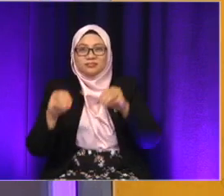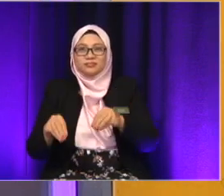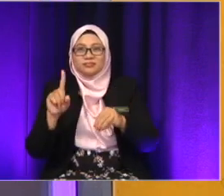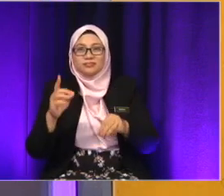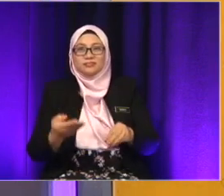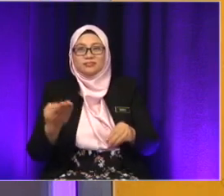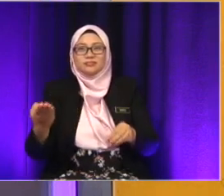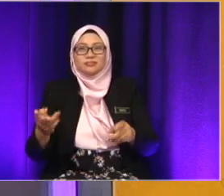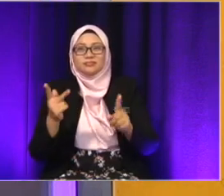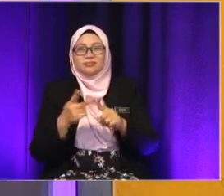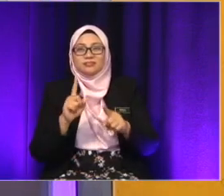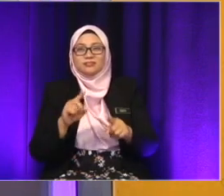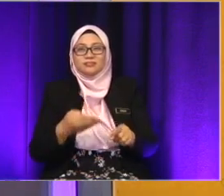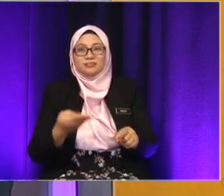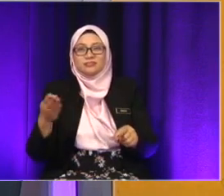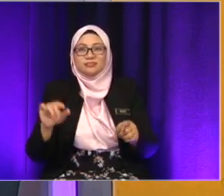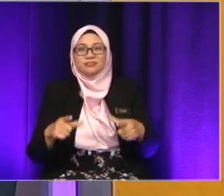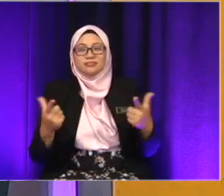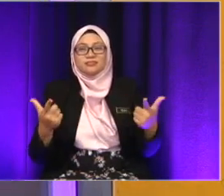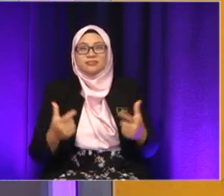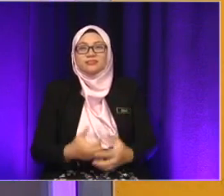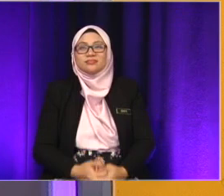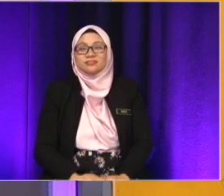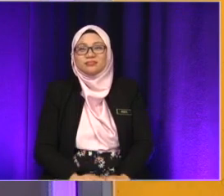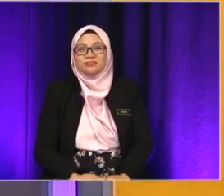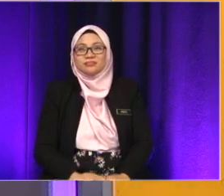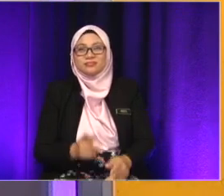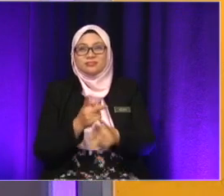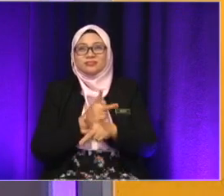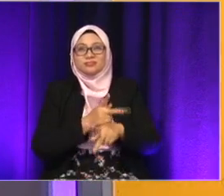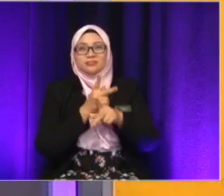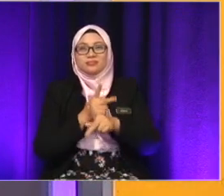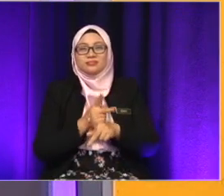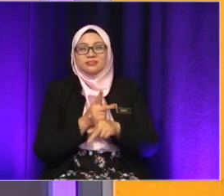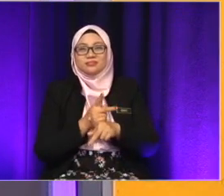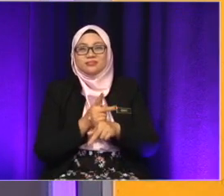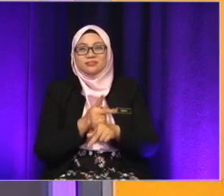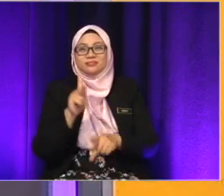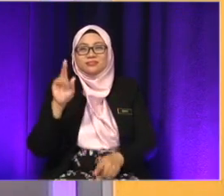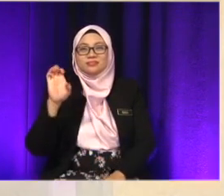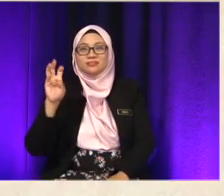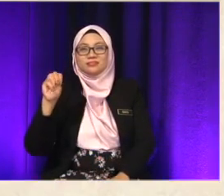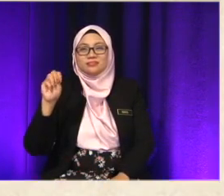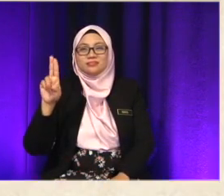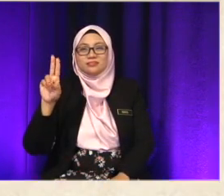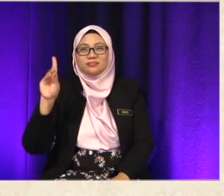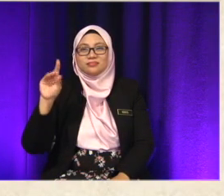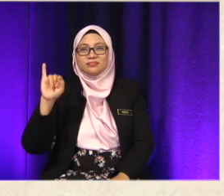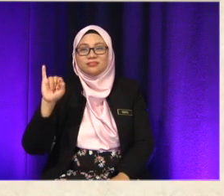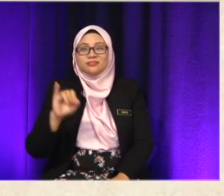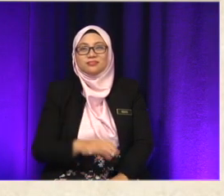masang chip kan. Itu guna robotik. Okey, terus lagi. Kawalan kemudi. Ini dia. Yang ini penting ni. Okey, kawalan